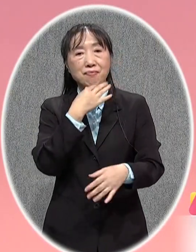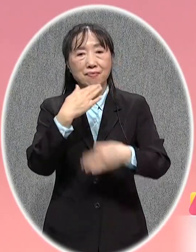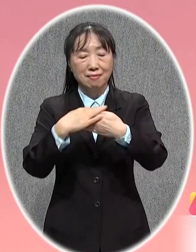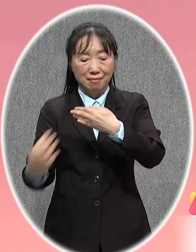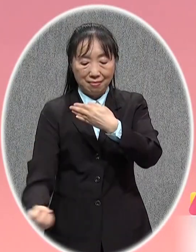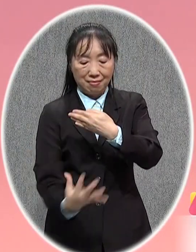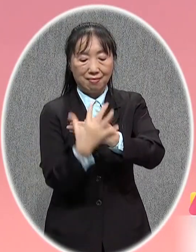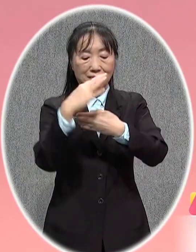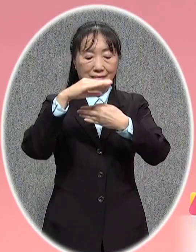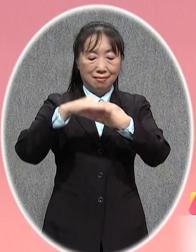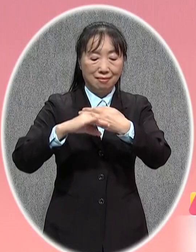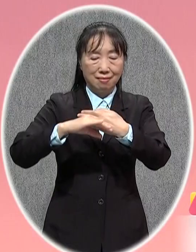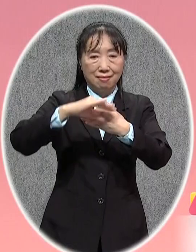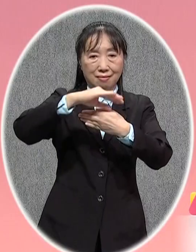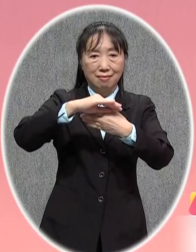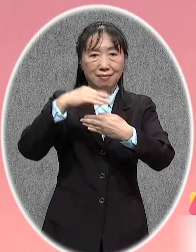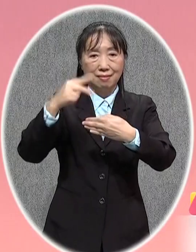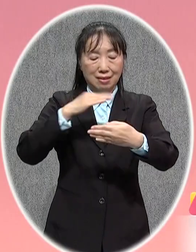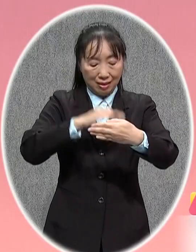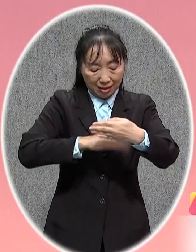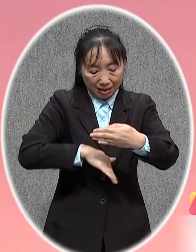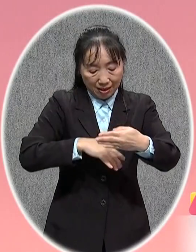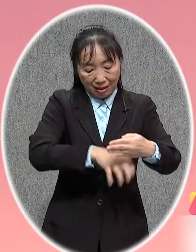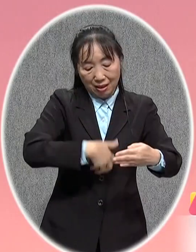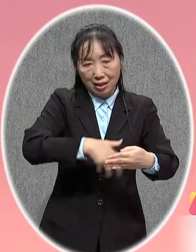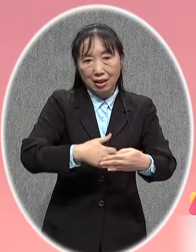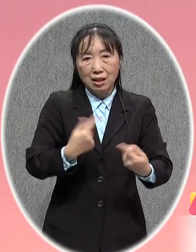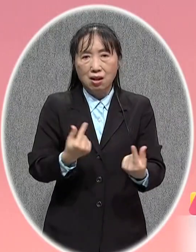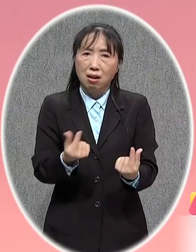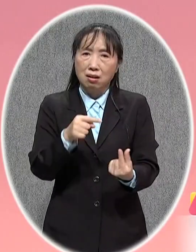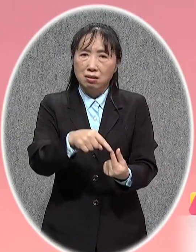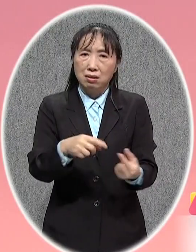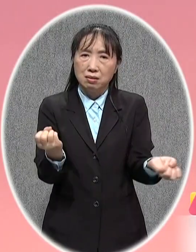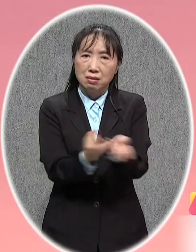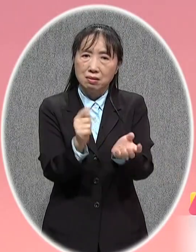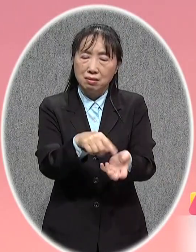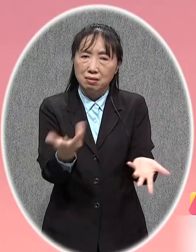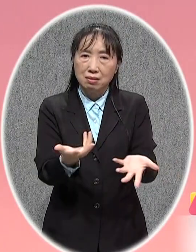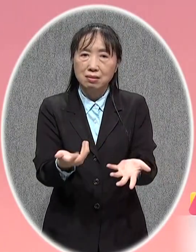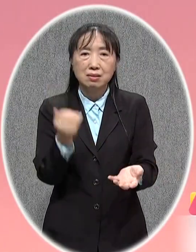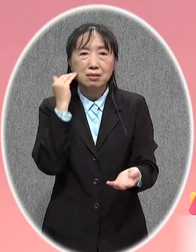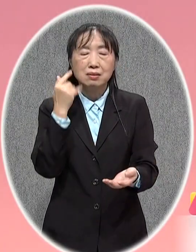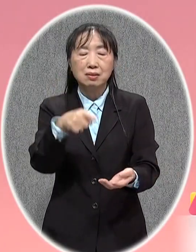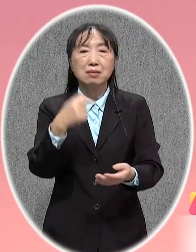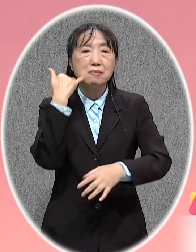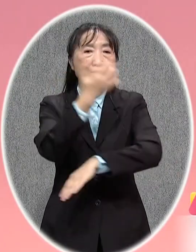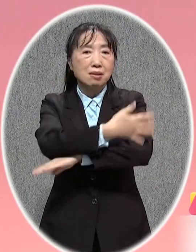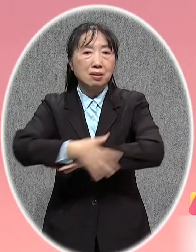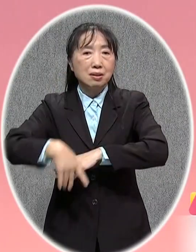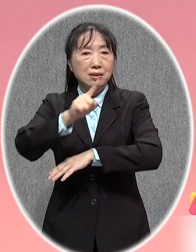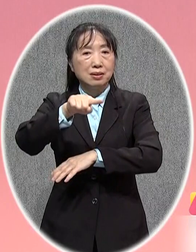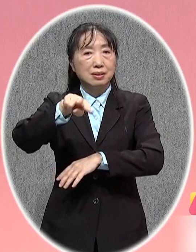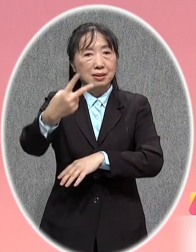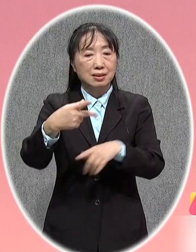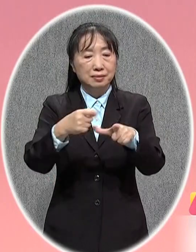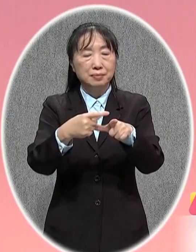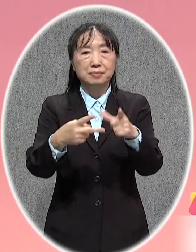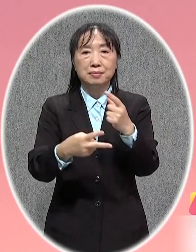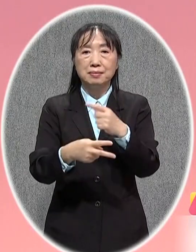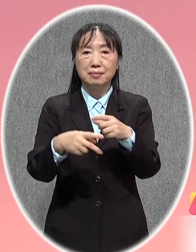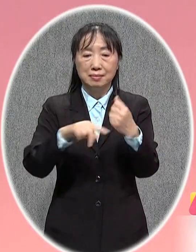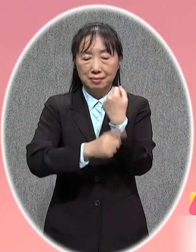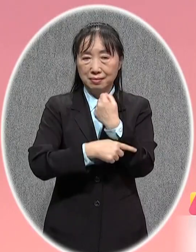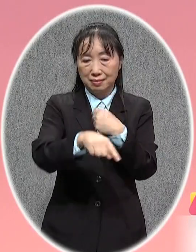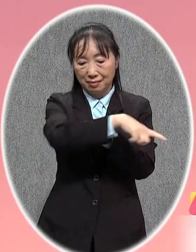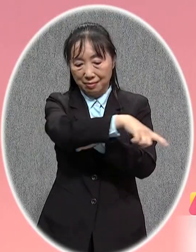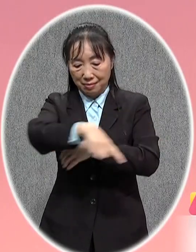题。其实因为这个是一个点状的那个，就是跨距的离岸将近1200公尺的离岸体，那这